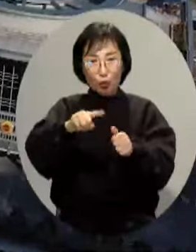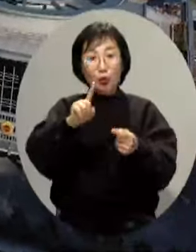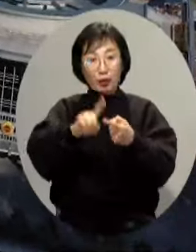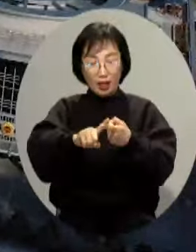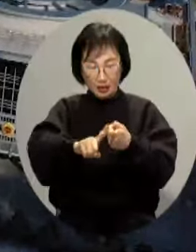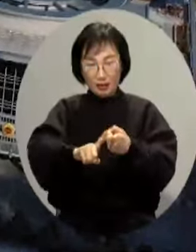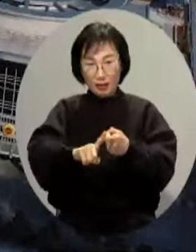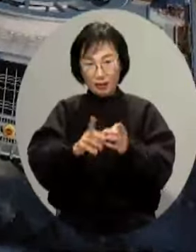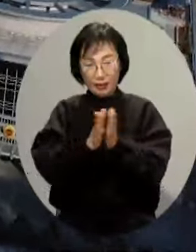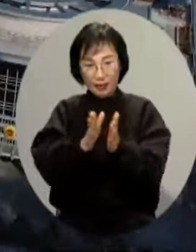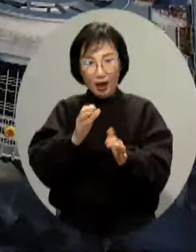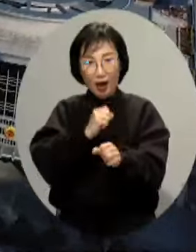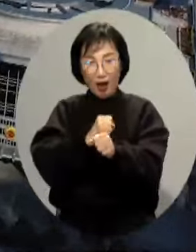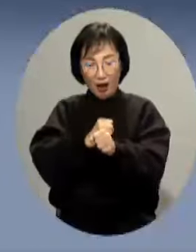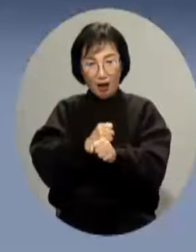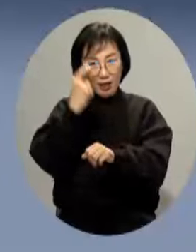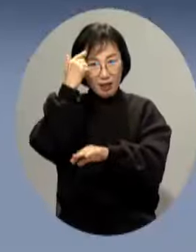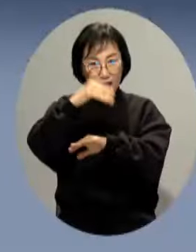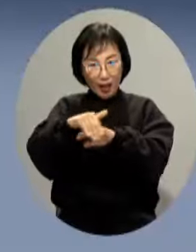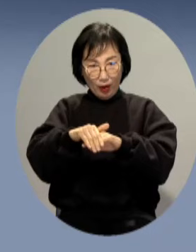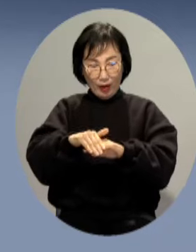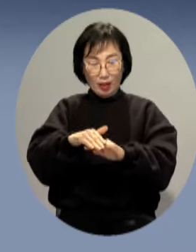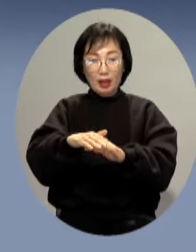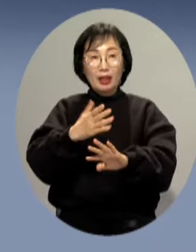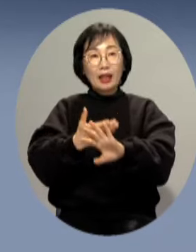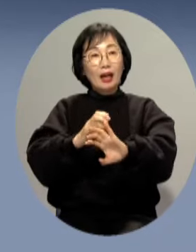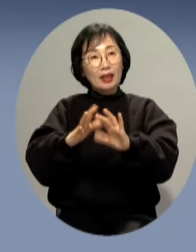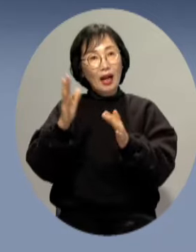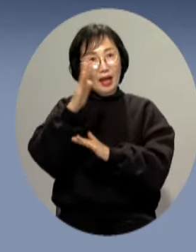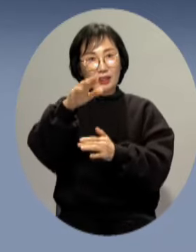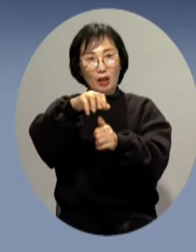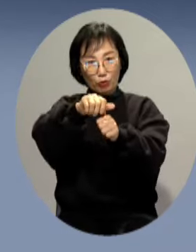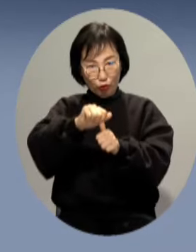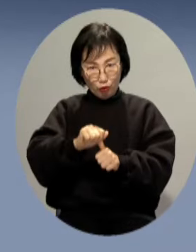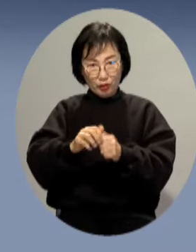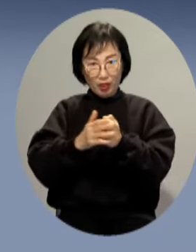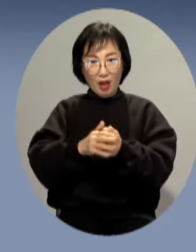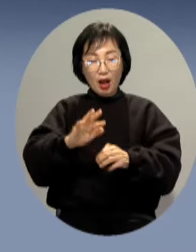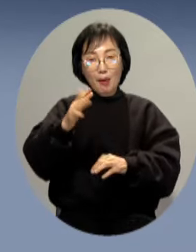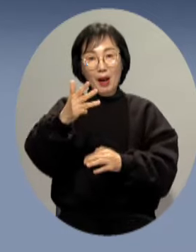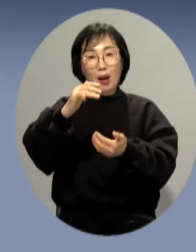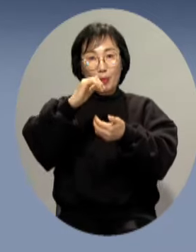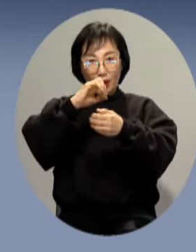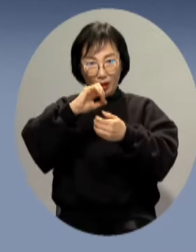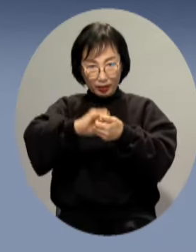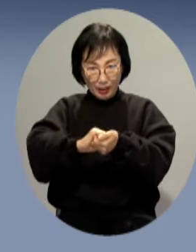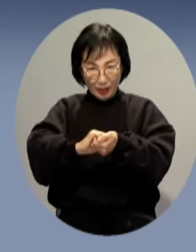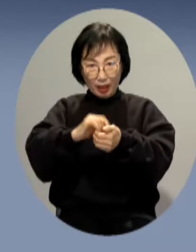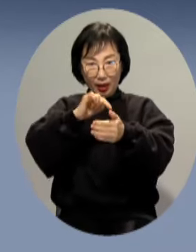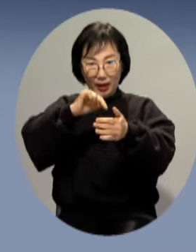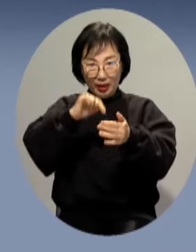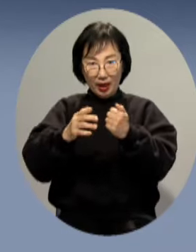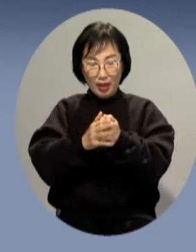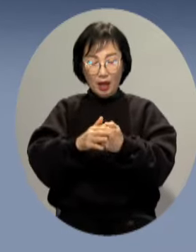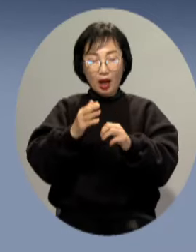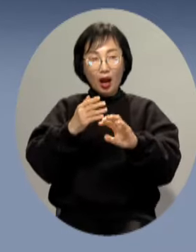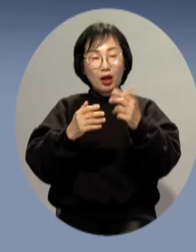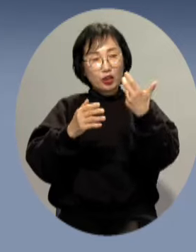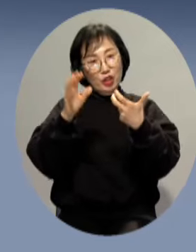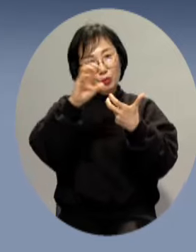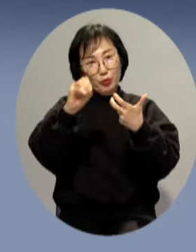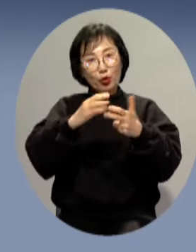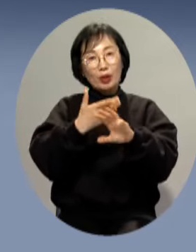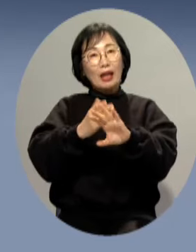계획입니다. 핵심은 외국인 학생 유치. 정원 800명 가운데 외국인으로 70%를 채우겠다는